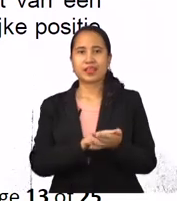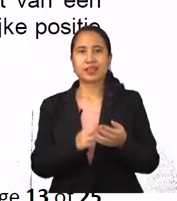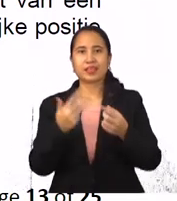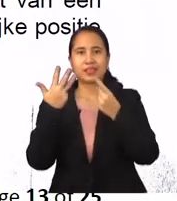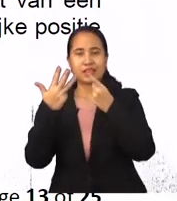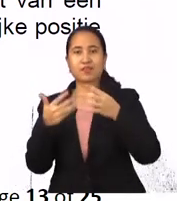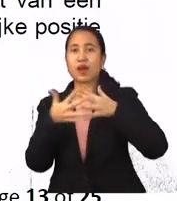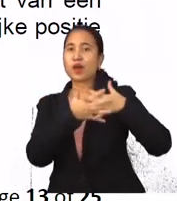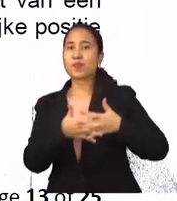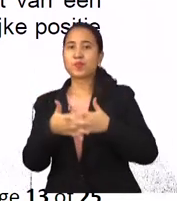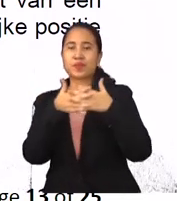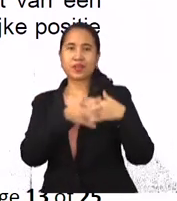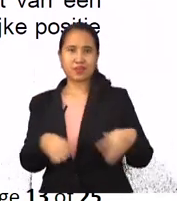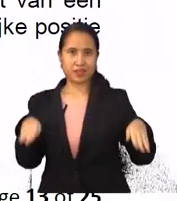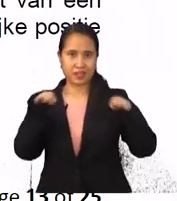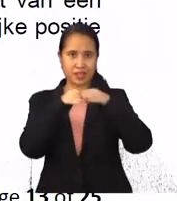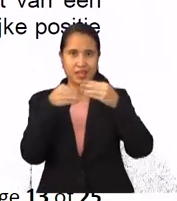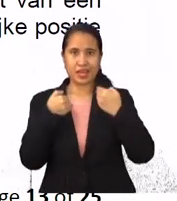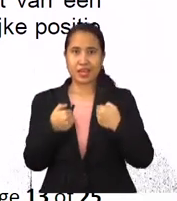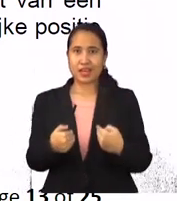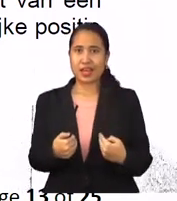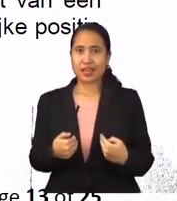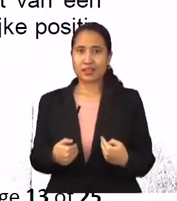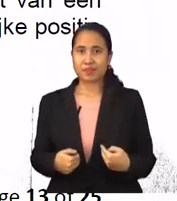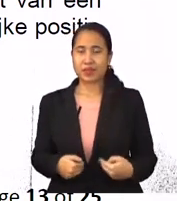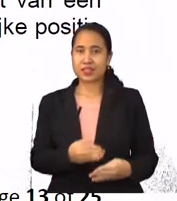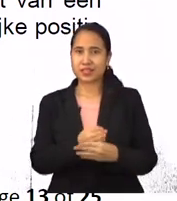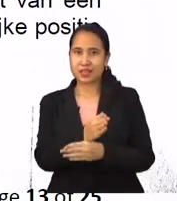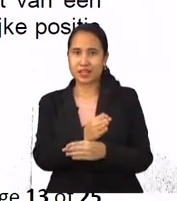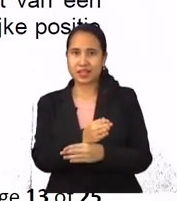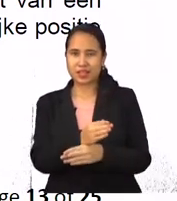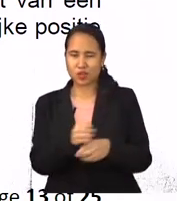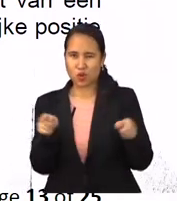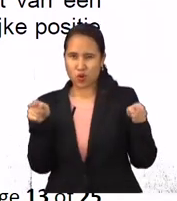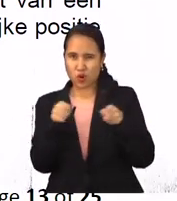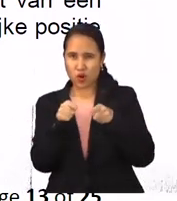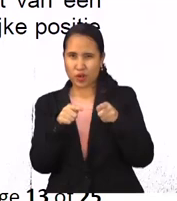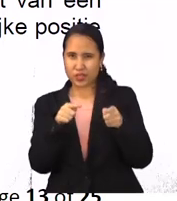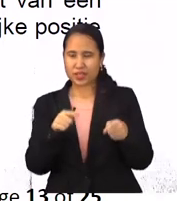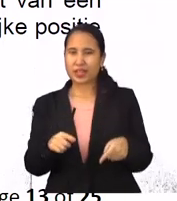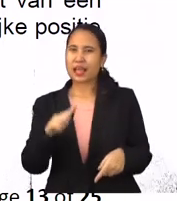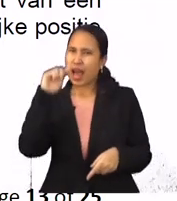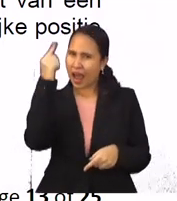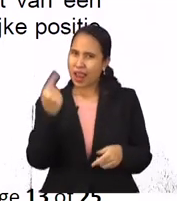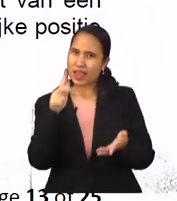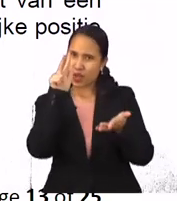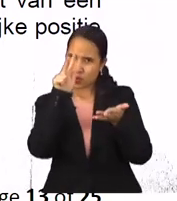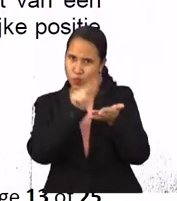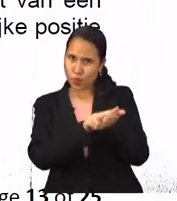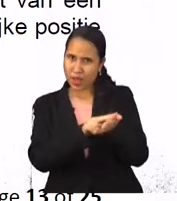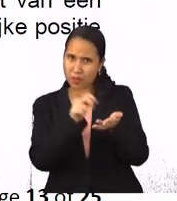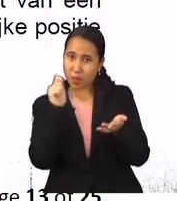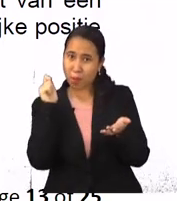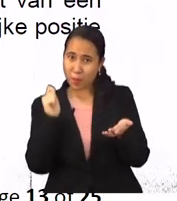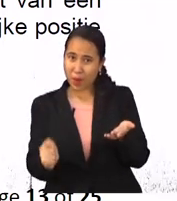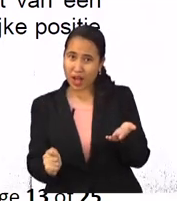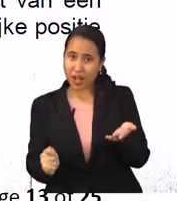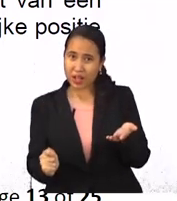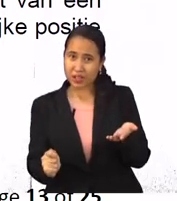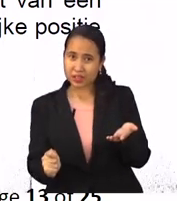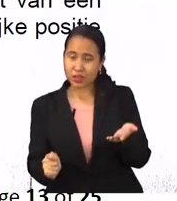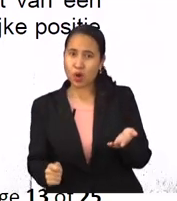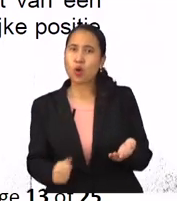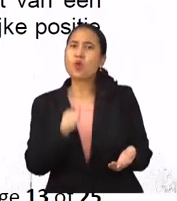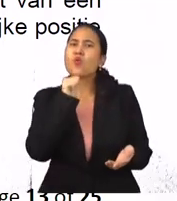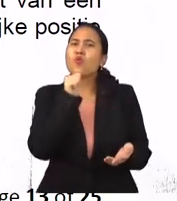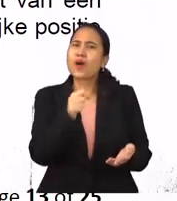Verdrag van de Rechten van de Mens en verwoordt in het kort dat alleen de wet bepaalt wat strafbaar is en dat alleen de wet